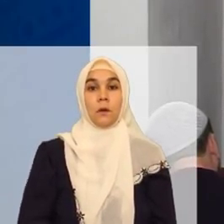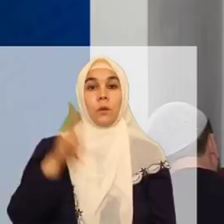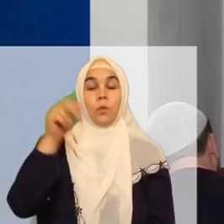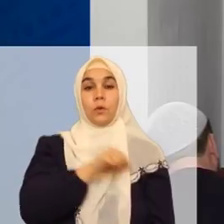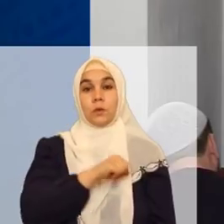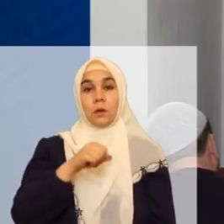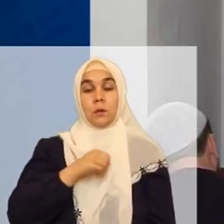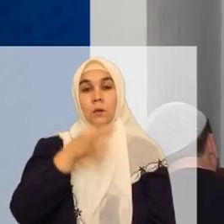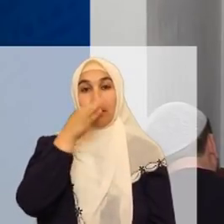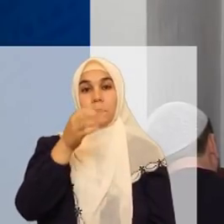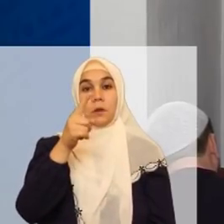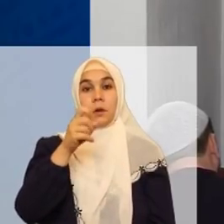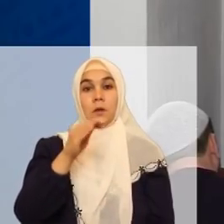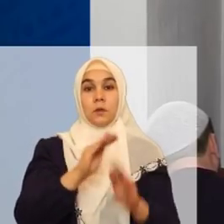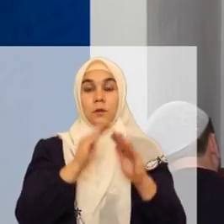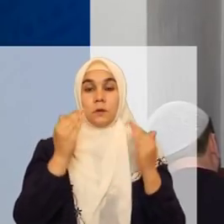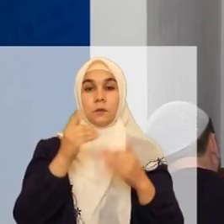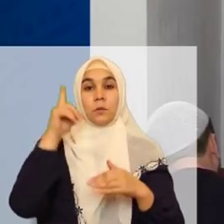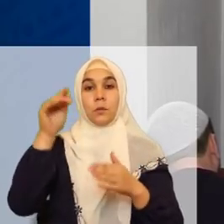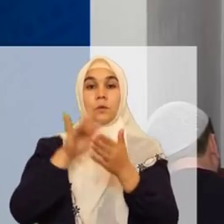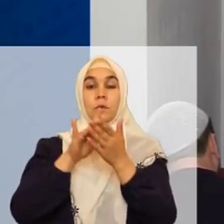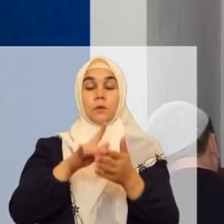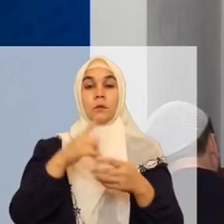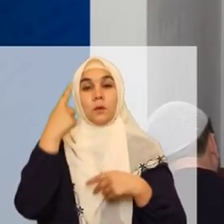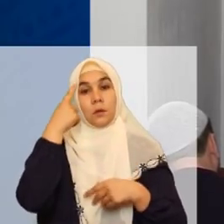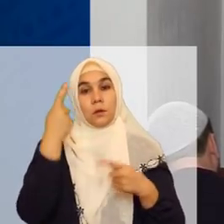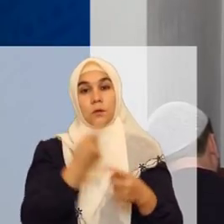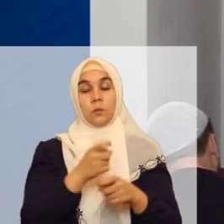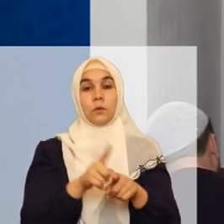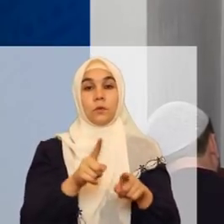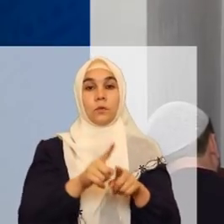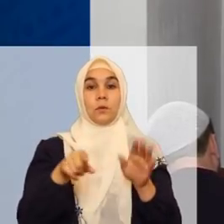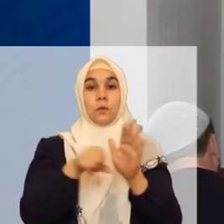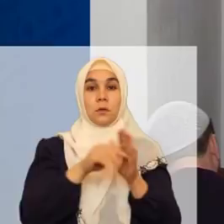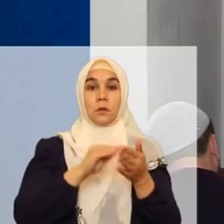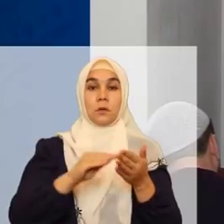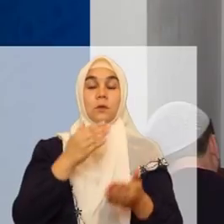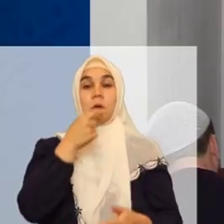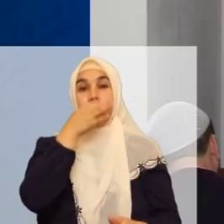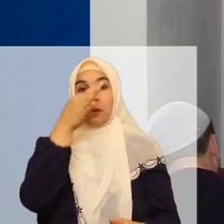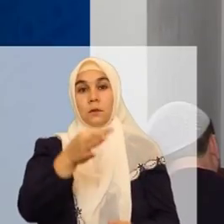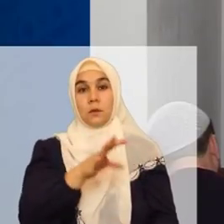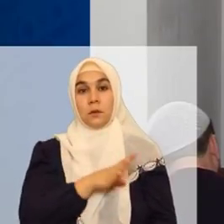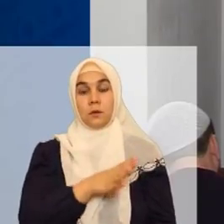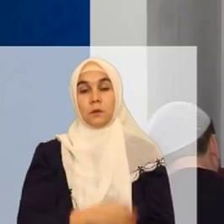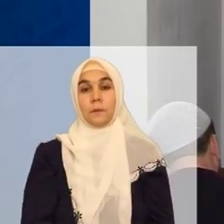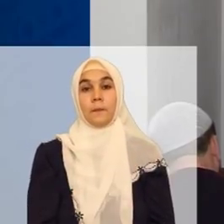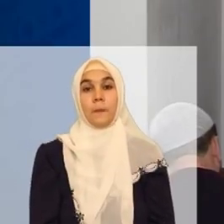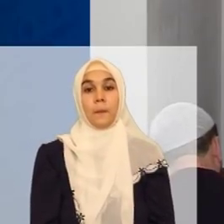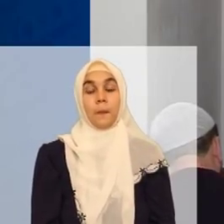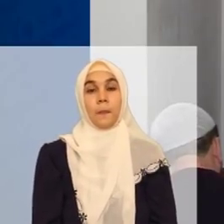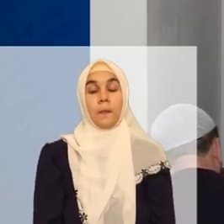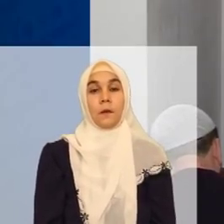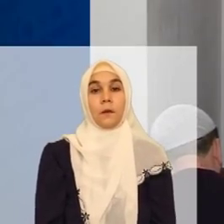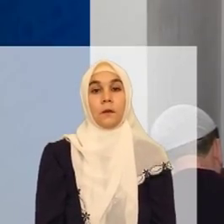taolo haj to'g'risidagi axborot bergan oyatlaridan birida aytadi. أعوذ بالله